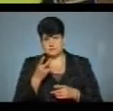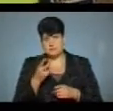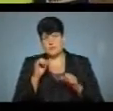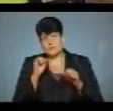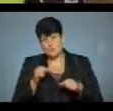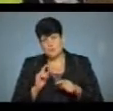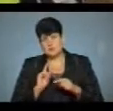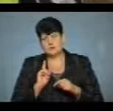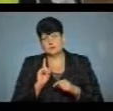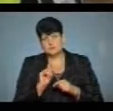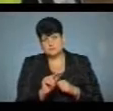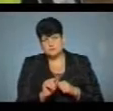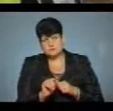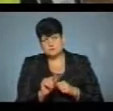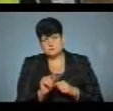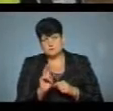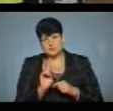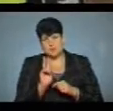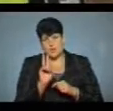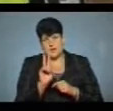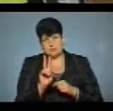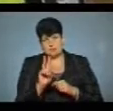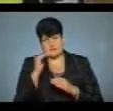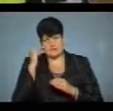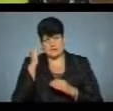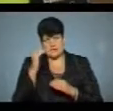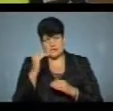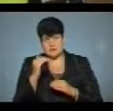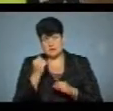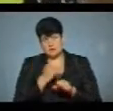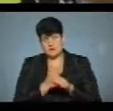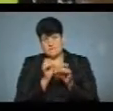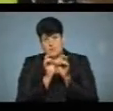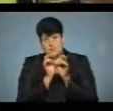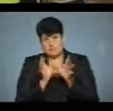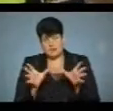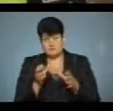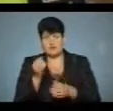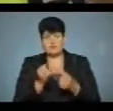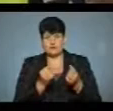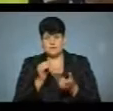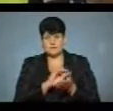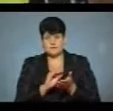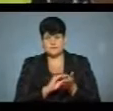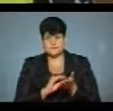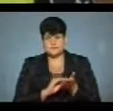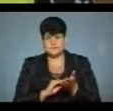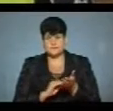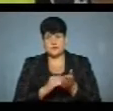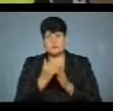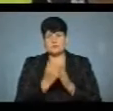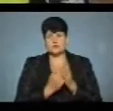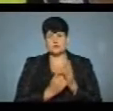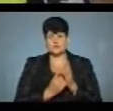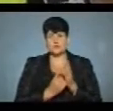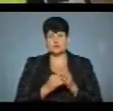можливості проїзду під тролейбусними лініями і здійснив обрив. На водія складено протокол за